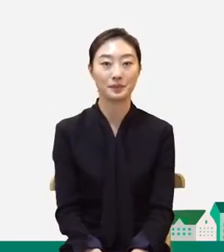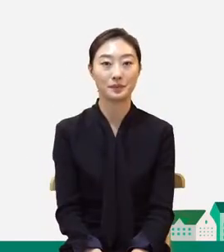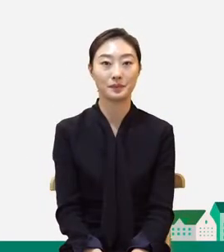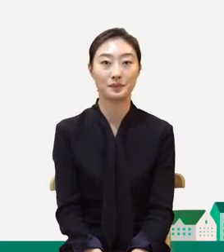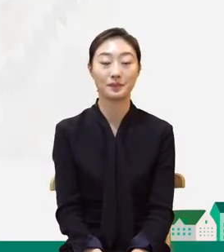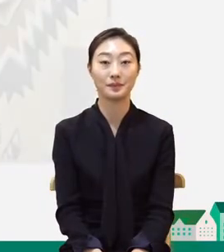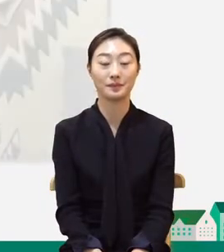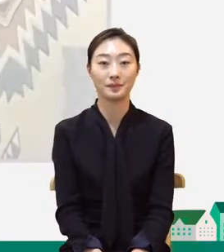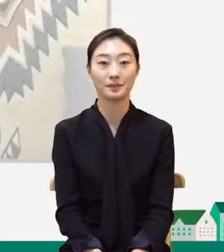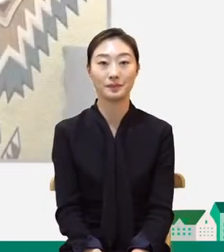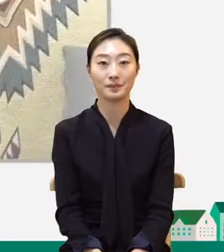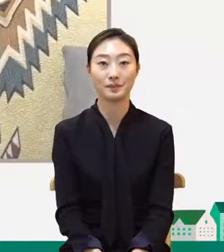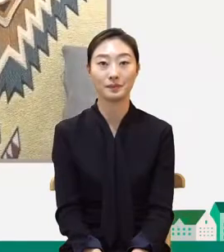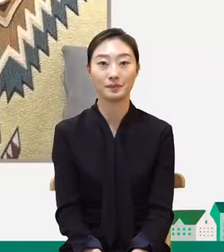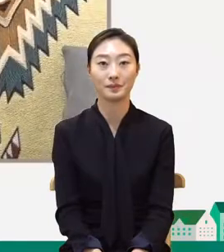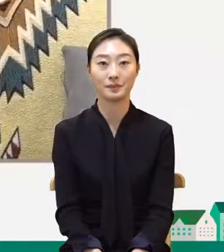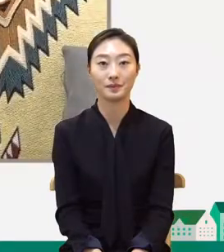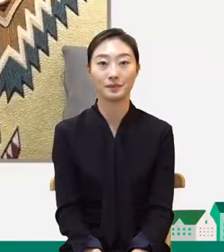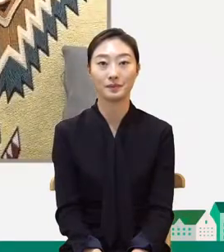감사합니다.